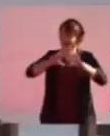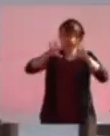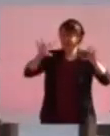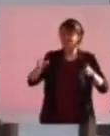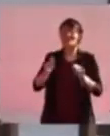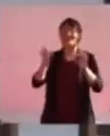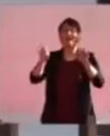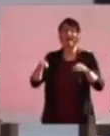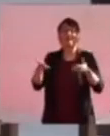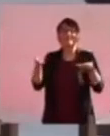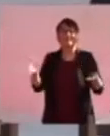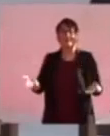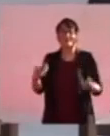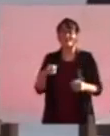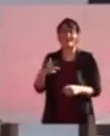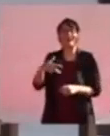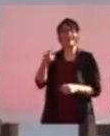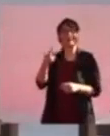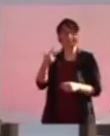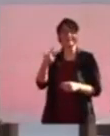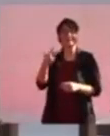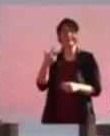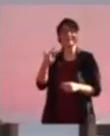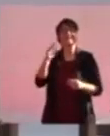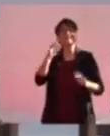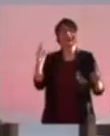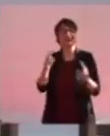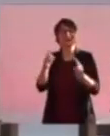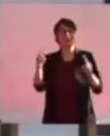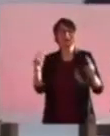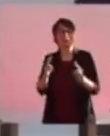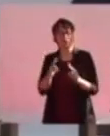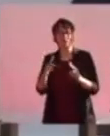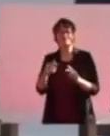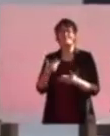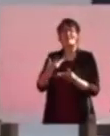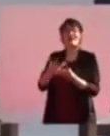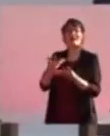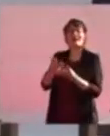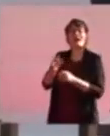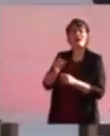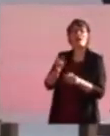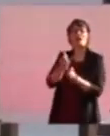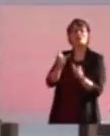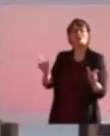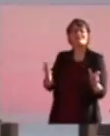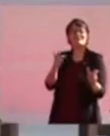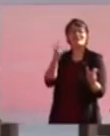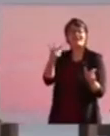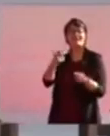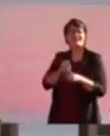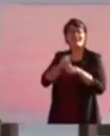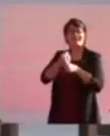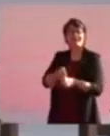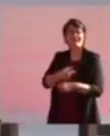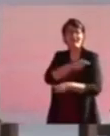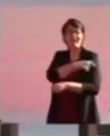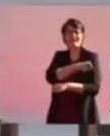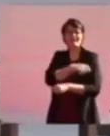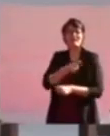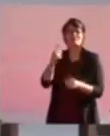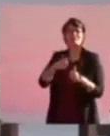racconteranno tre delegati sindacali la prima è nicoletta filipponi lavora presso l'arpa umbria